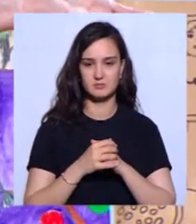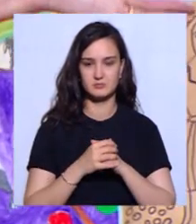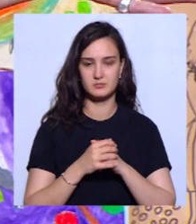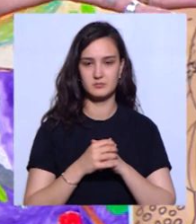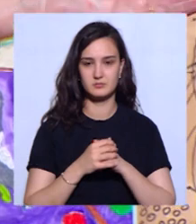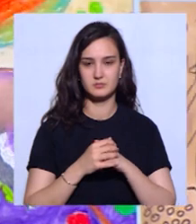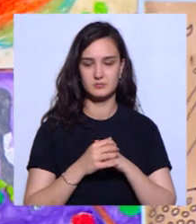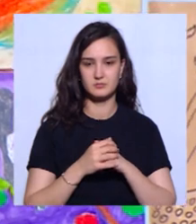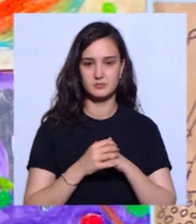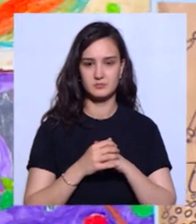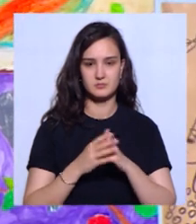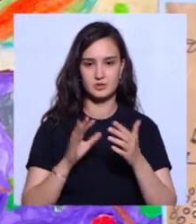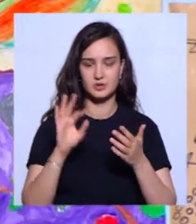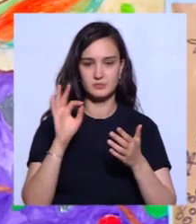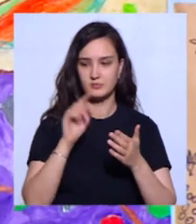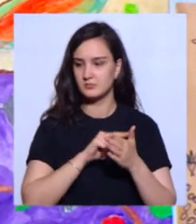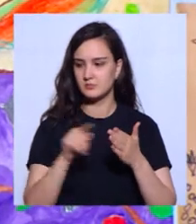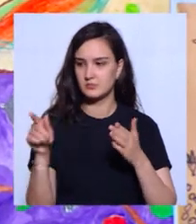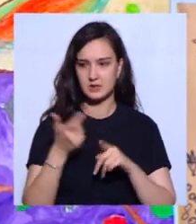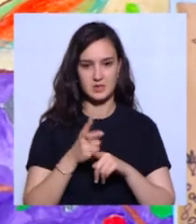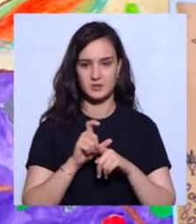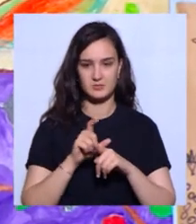გაუთავებელია ეს ამბავი.